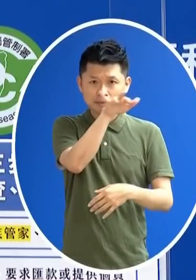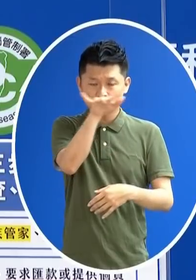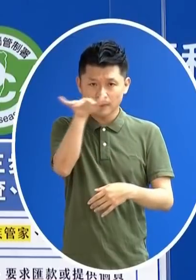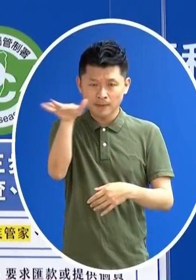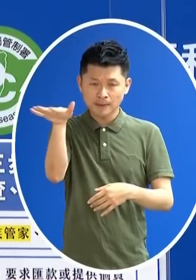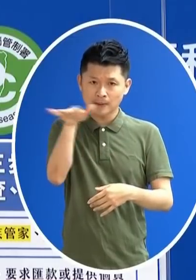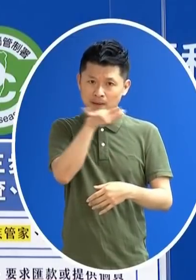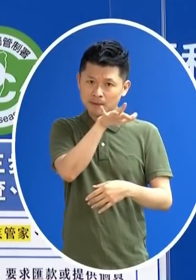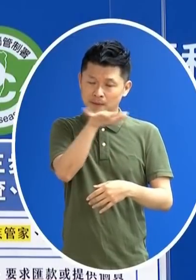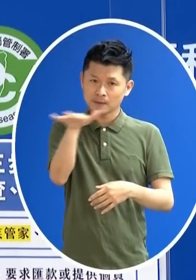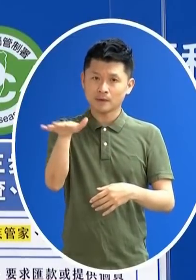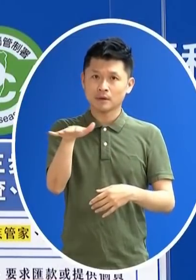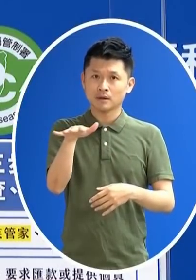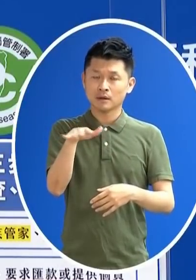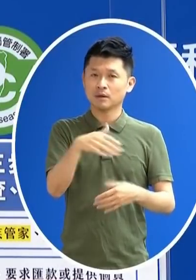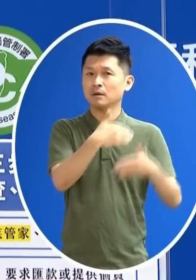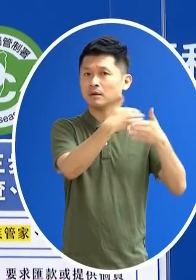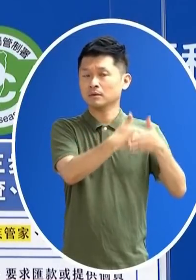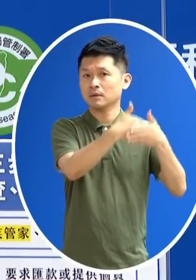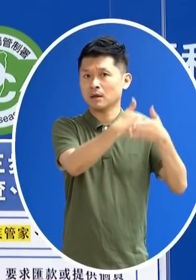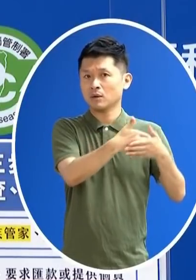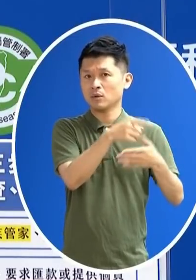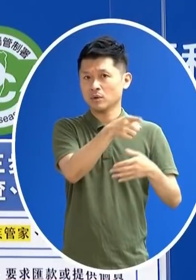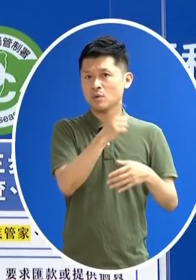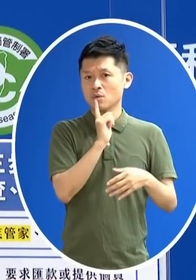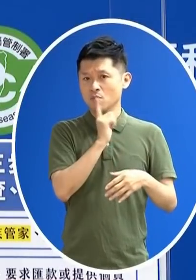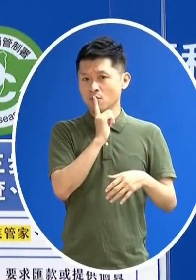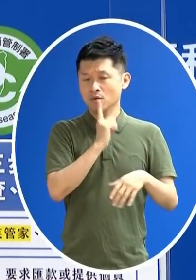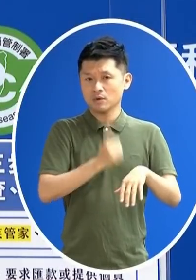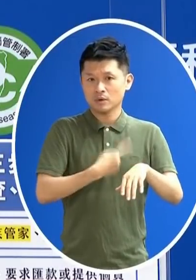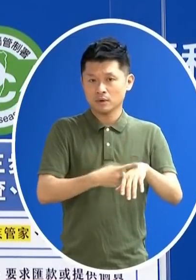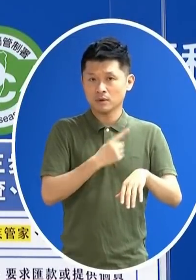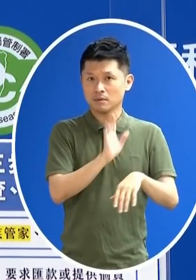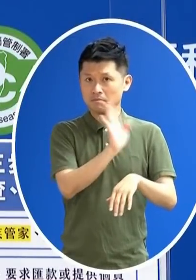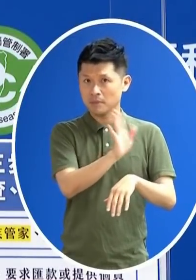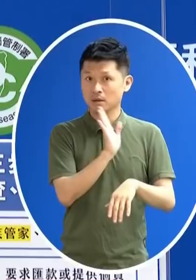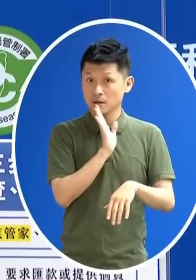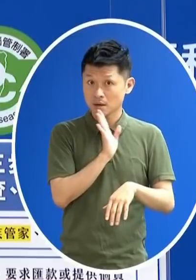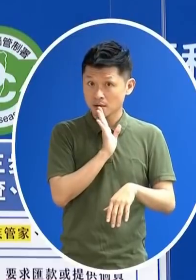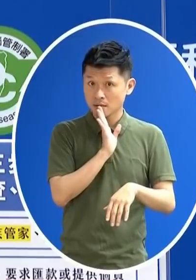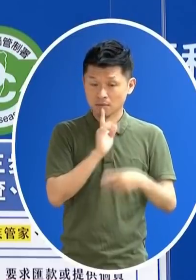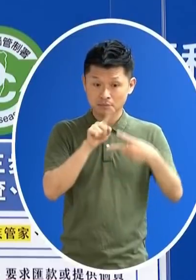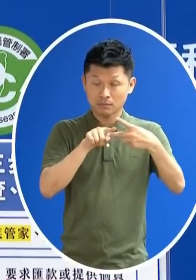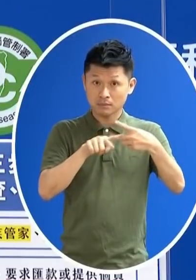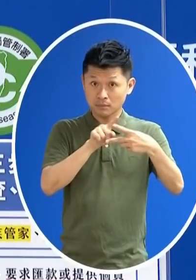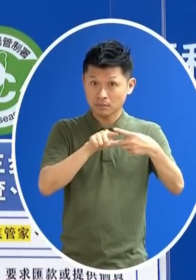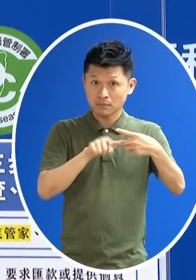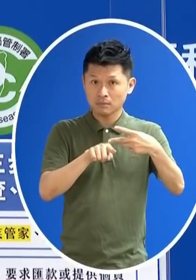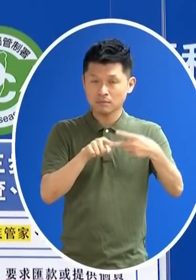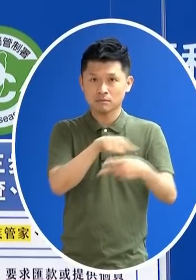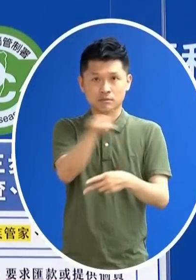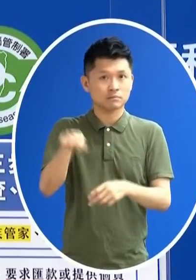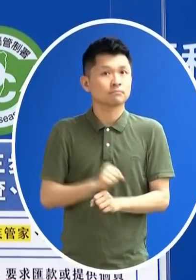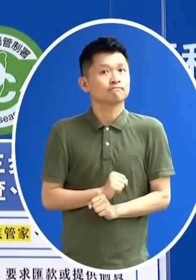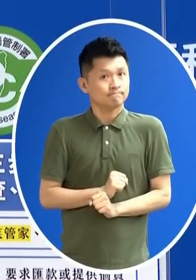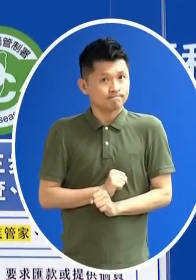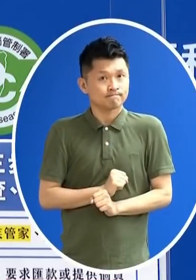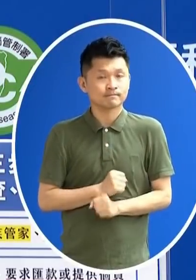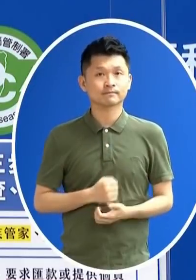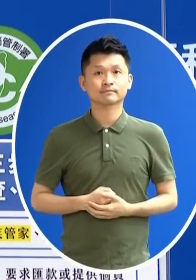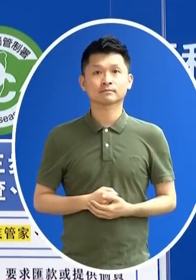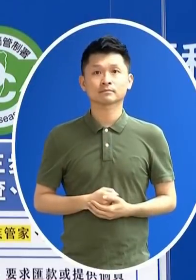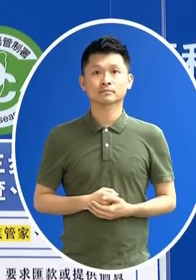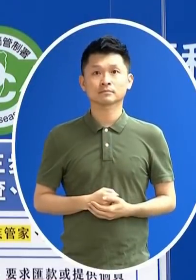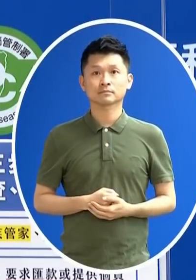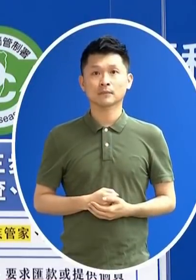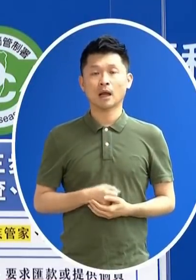法是过去中国常用的这种生活用语的方式，那请大家都特别来留意不要任意